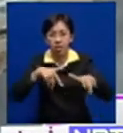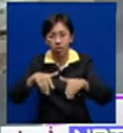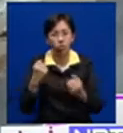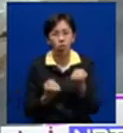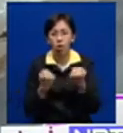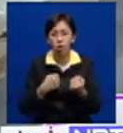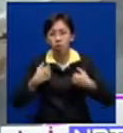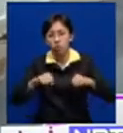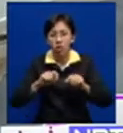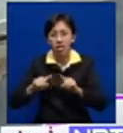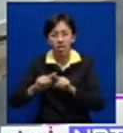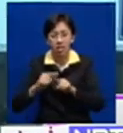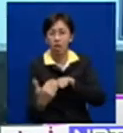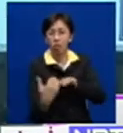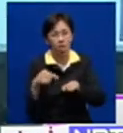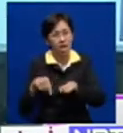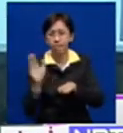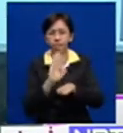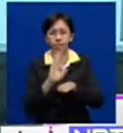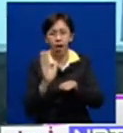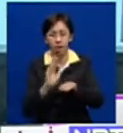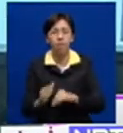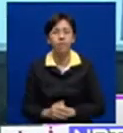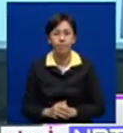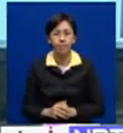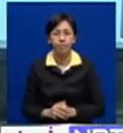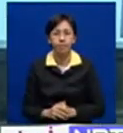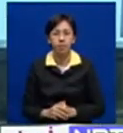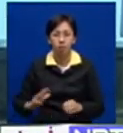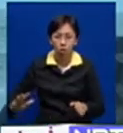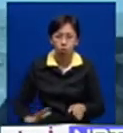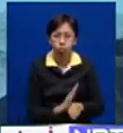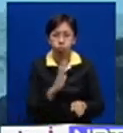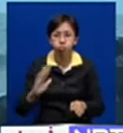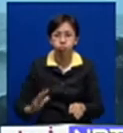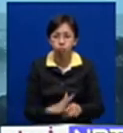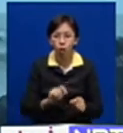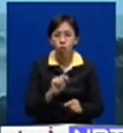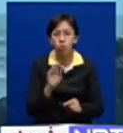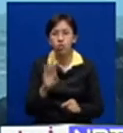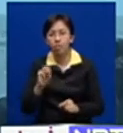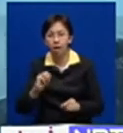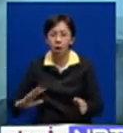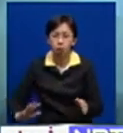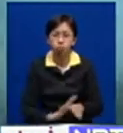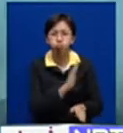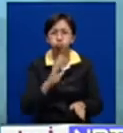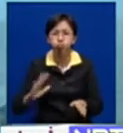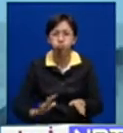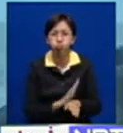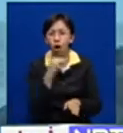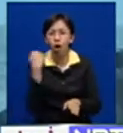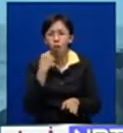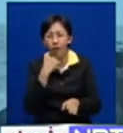เลี่ยงการใช้เส้นทางดังกล่าวแล้วค่ะคลื่นที่สูงกว่า4เมตรกัดเซาะชายฝั่งอย่างต่อเนื่องส่งผลให้ถน